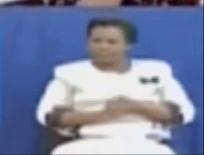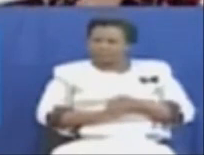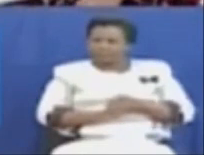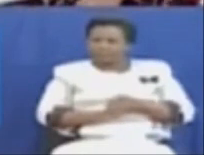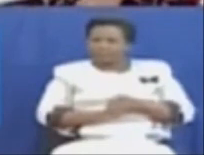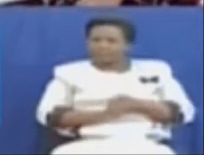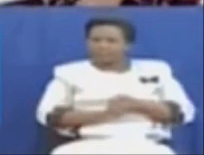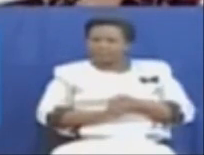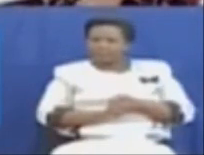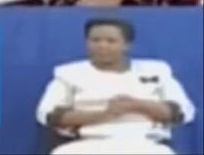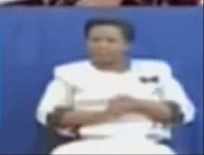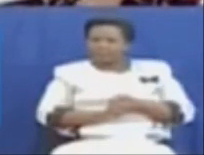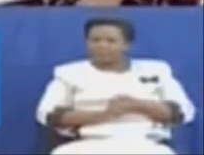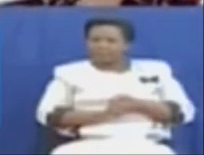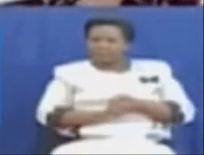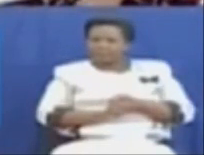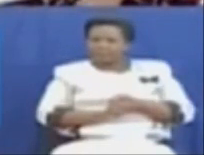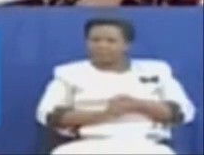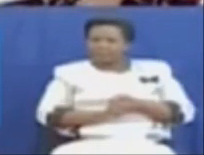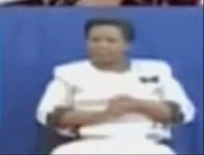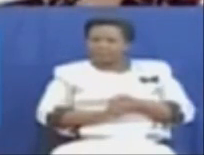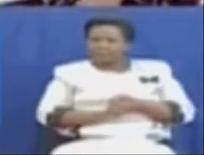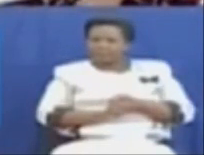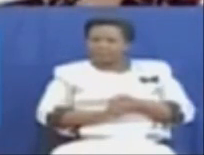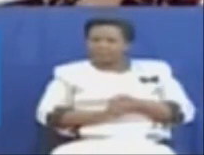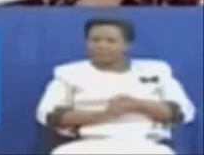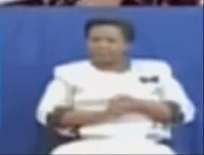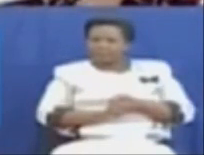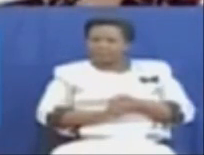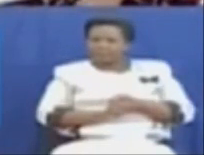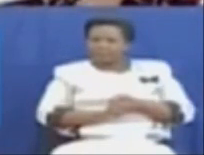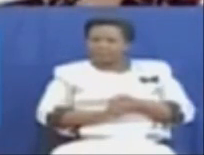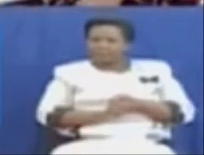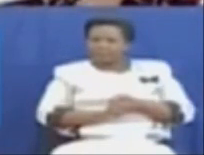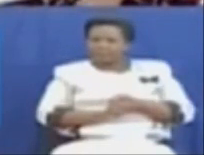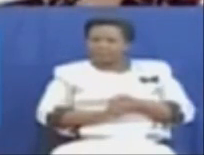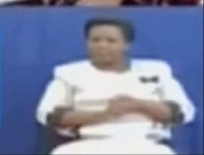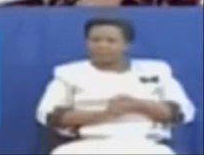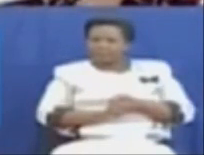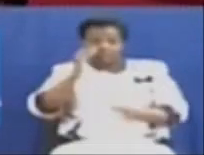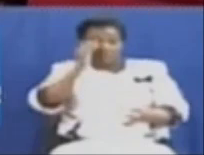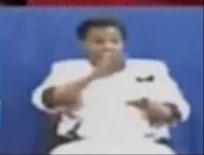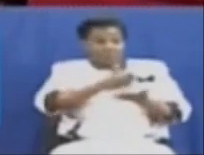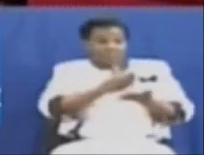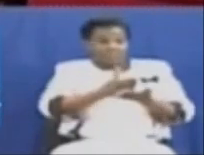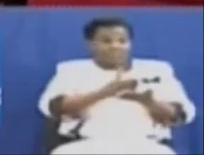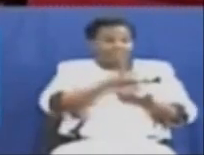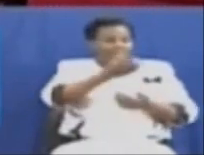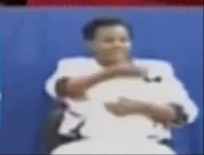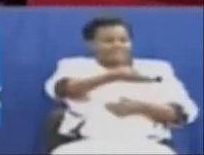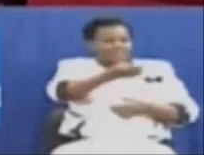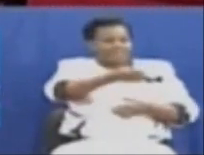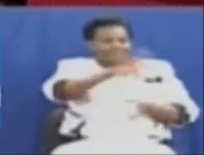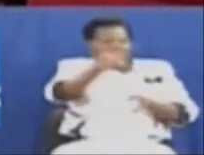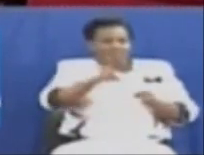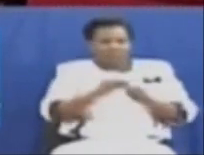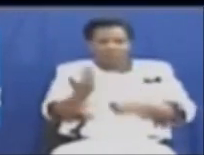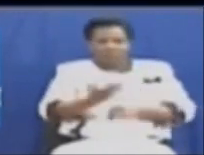wananchi, huku ikiendelea kutoa wito wananchi wasirudi kwenye maeneo walikotoka ili kupunguza athari hii. Asante sana.